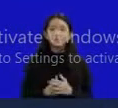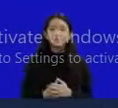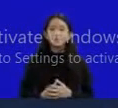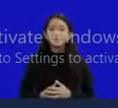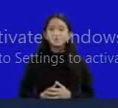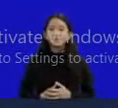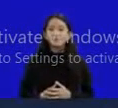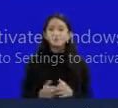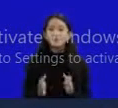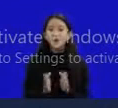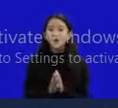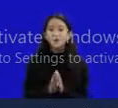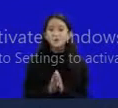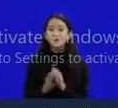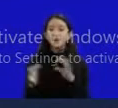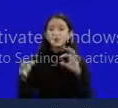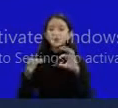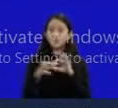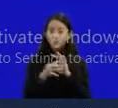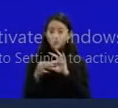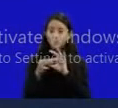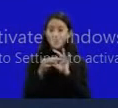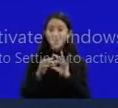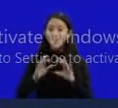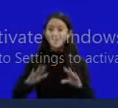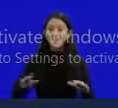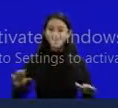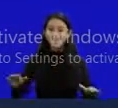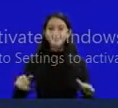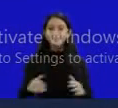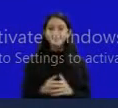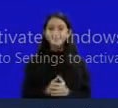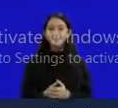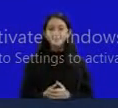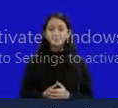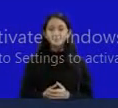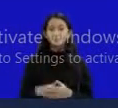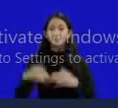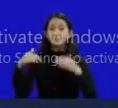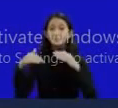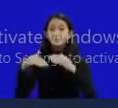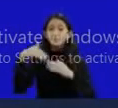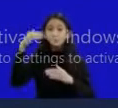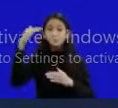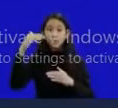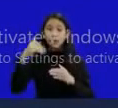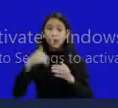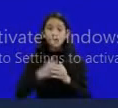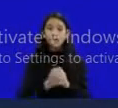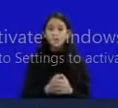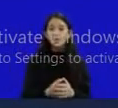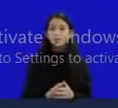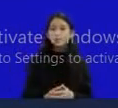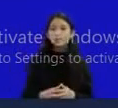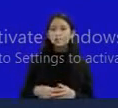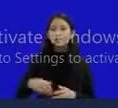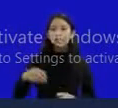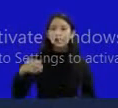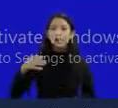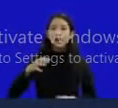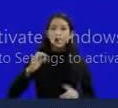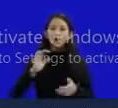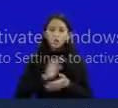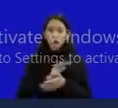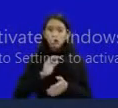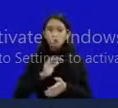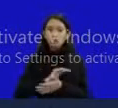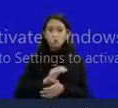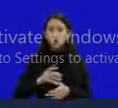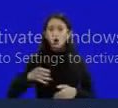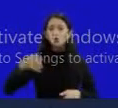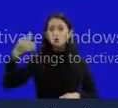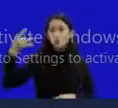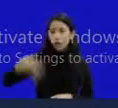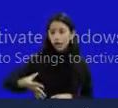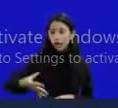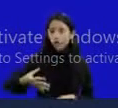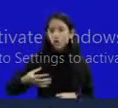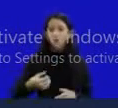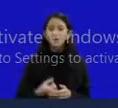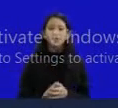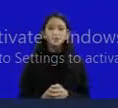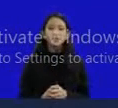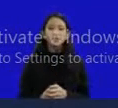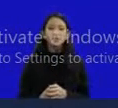dan harmonis ekologis dari anak-anak kita dan tentunya peningkatan insiden insiden kekerasan yang terjadi dalam rumah tangga